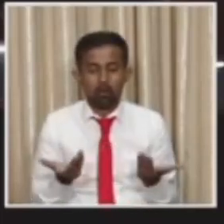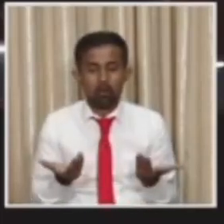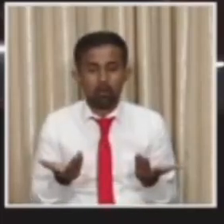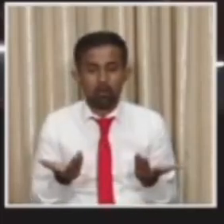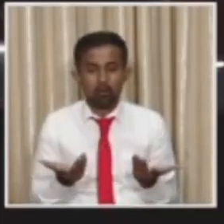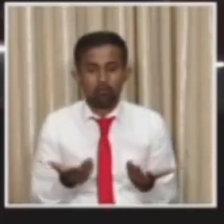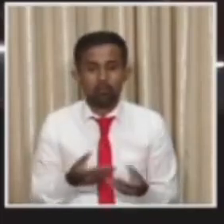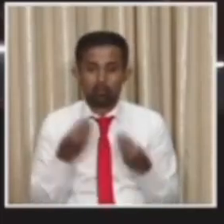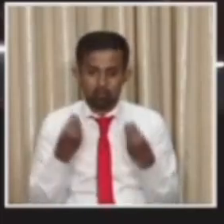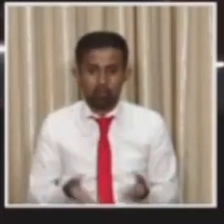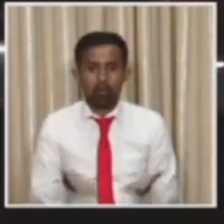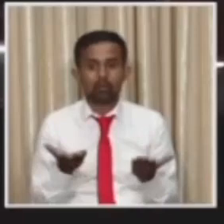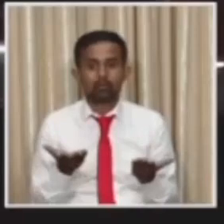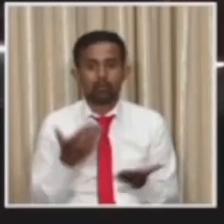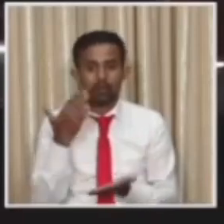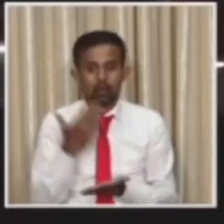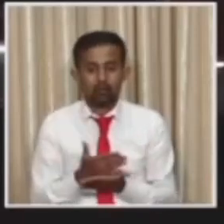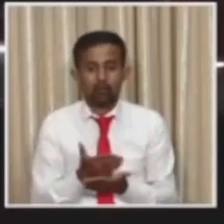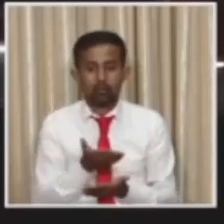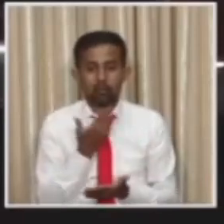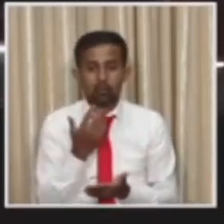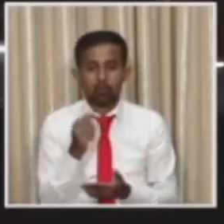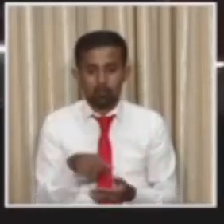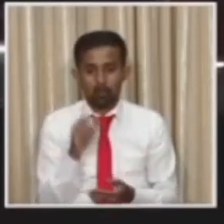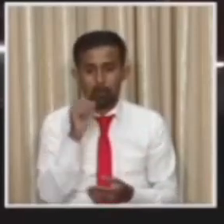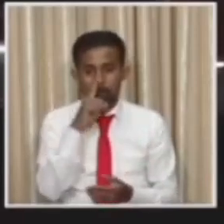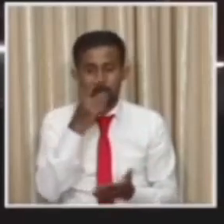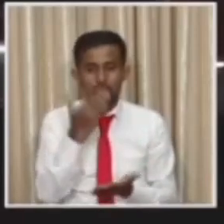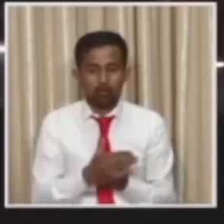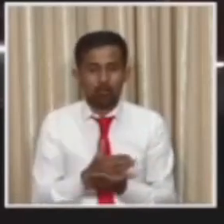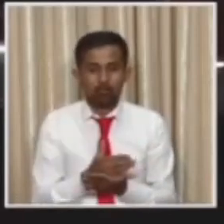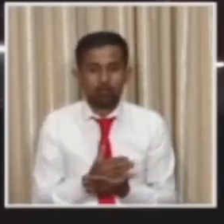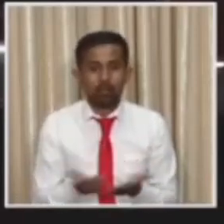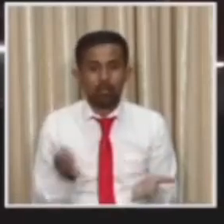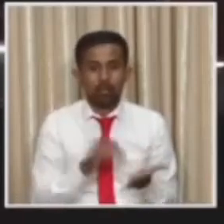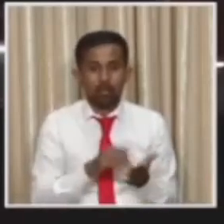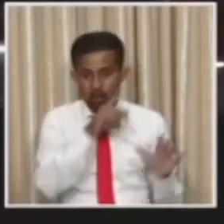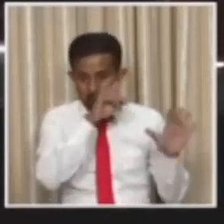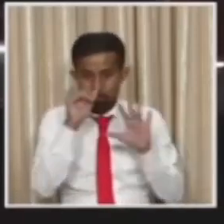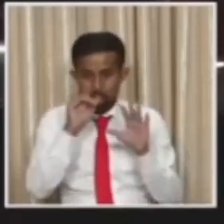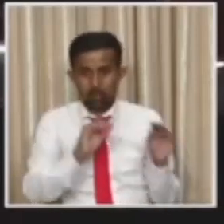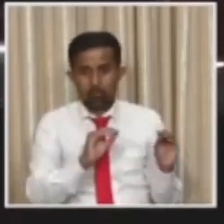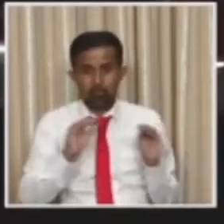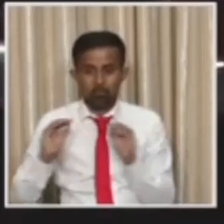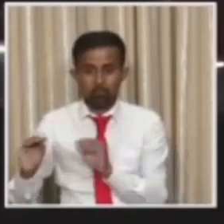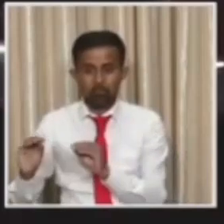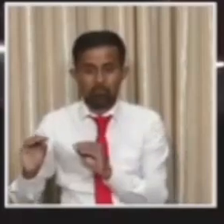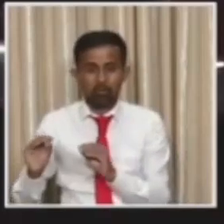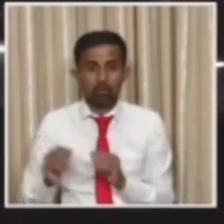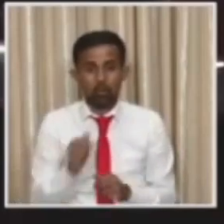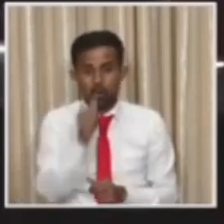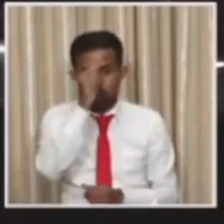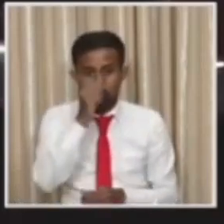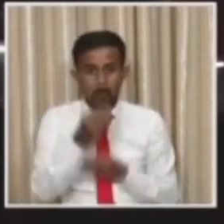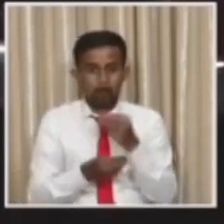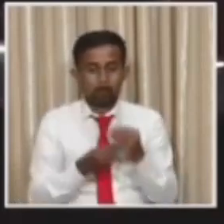මේවා රීසයිකල් වෙන්නේ නැහැ. මේක මහා අපරාධයක්. මේක නවත්තන්න තිබ්බේ මේ පළවෙනිදාම නවත්තන්න තිබ්බේ මං හිතන්නේ ඒක ආපහු මාස 6කට එක්ස්ටෙන්ඩ් කරනවා කියලා ඒ මාෆියායක එහෙම